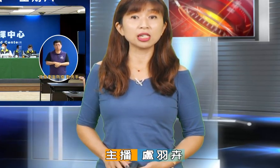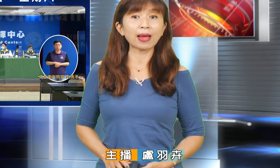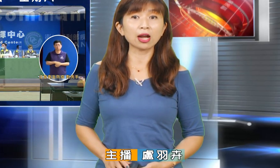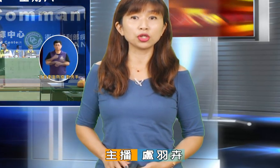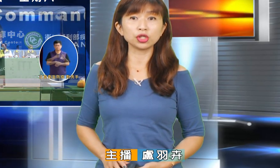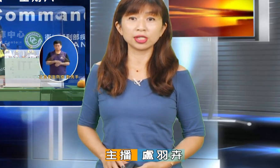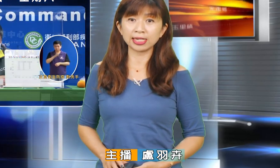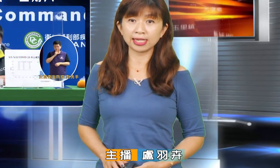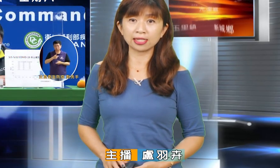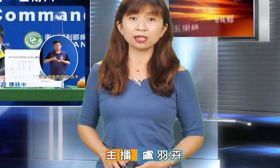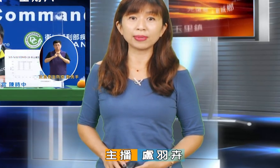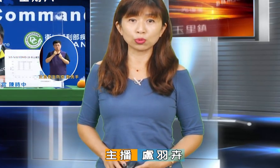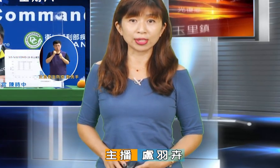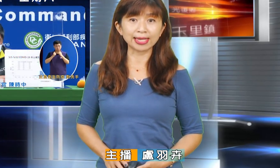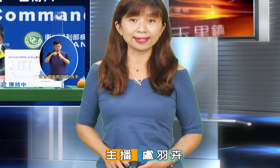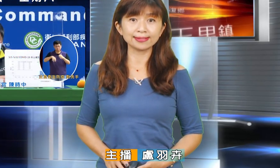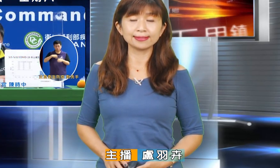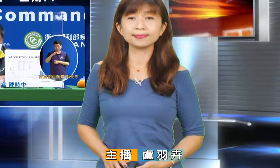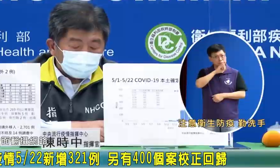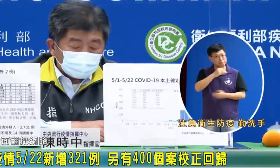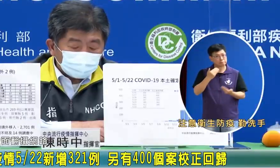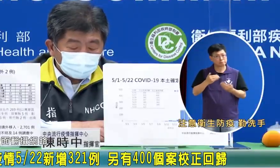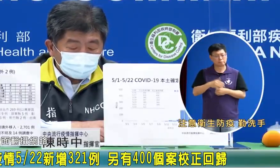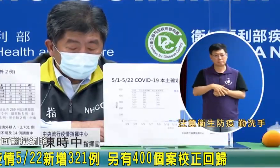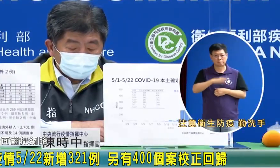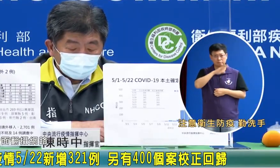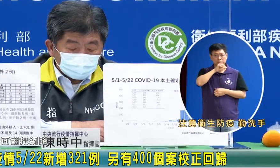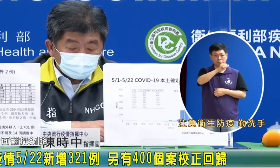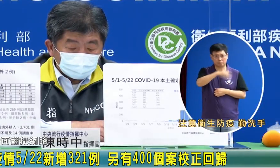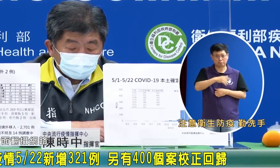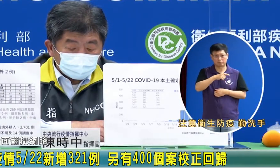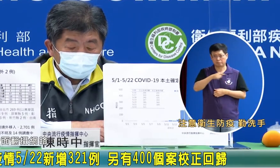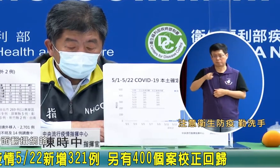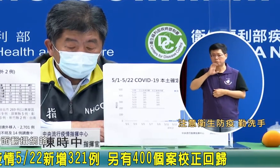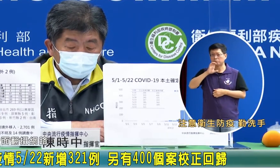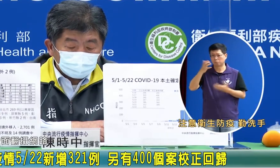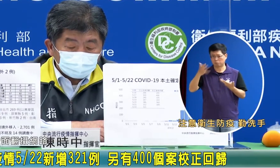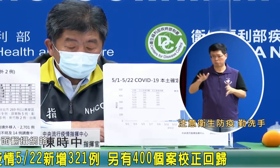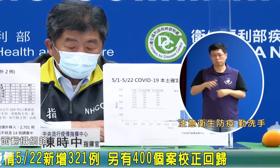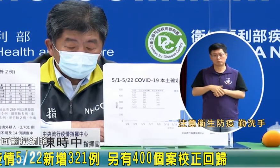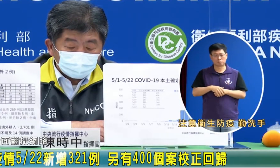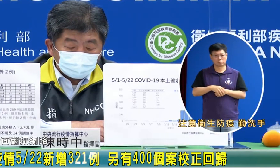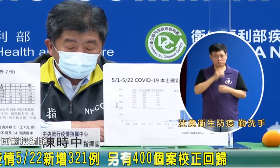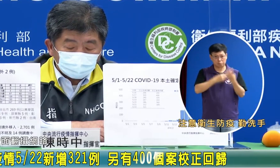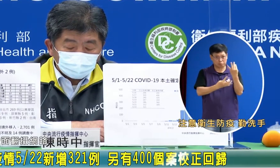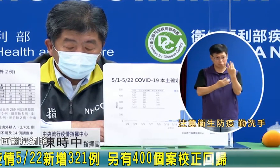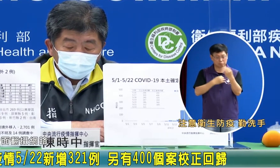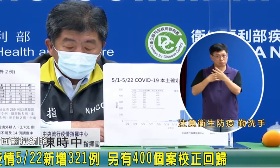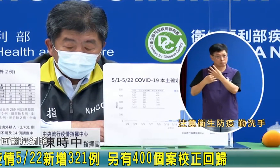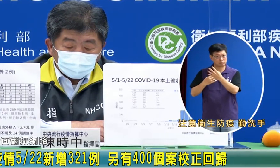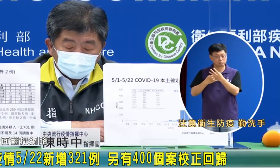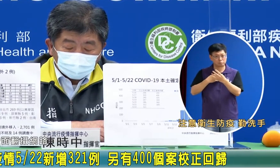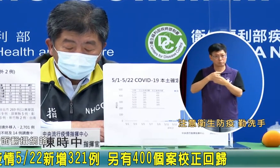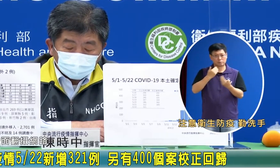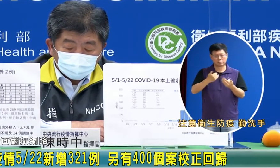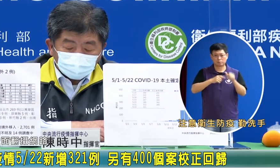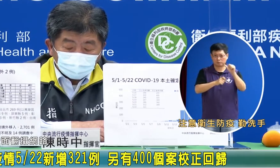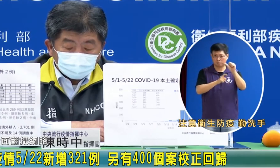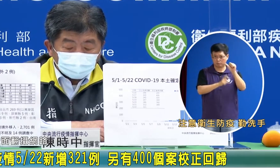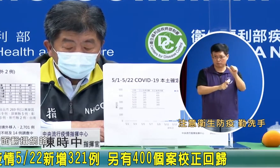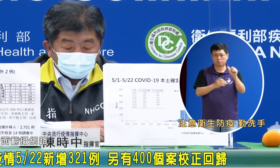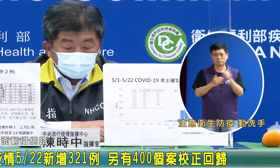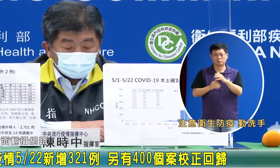了721例的本土个案。 中央疫情指挥中心宣布，今天国内新增323例确诊